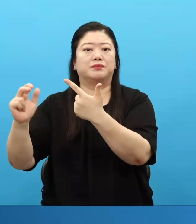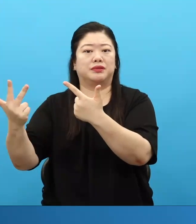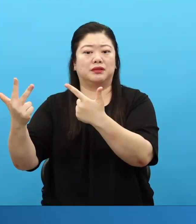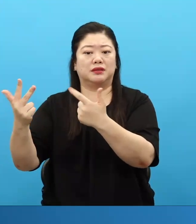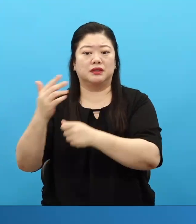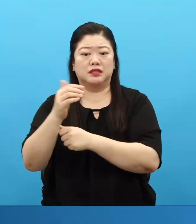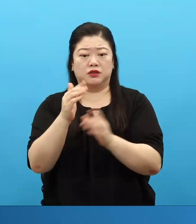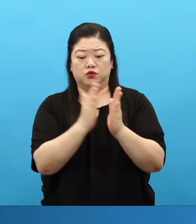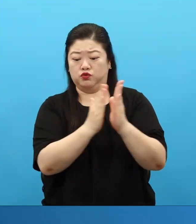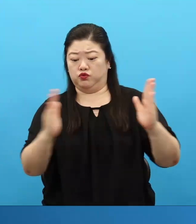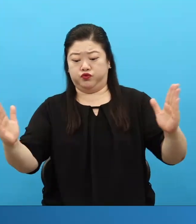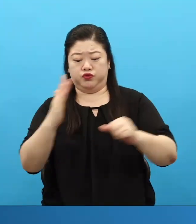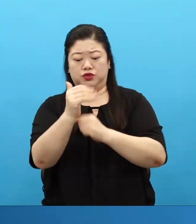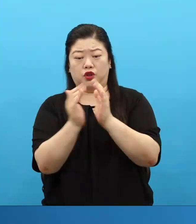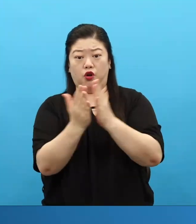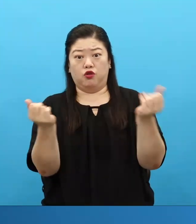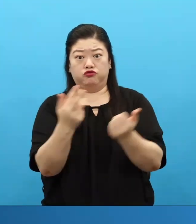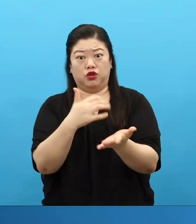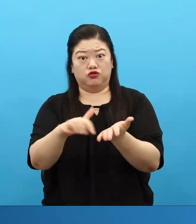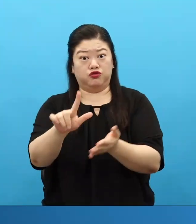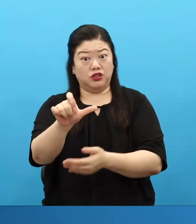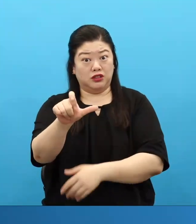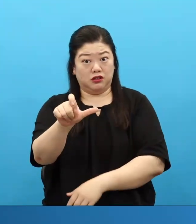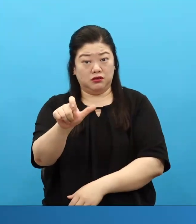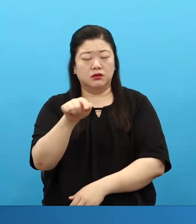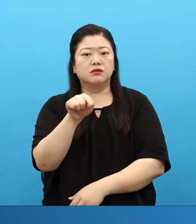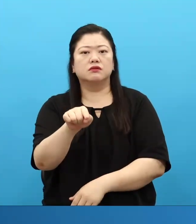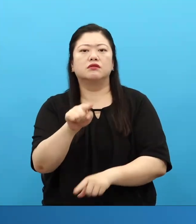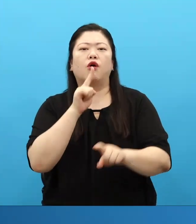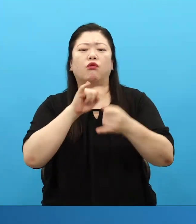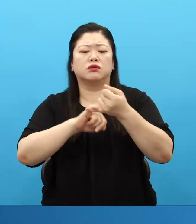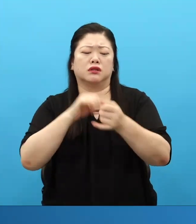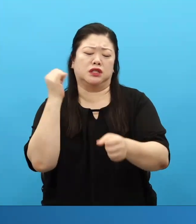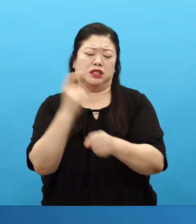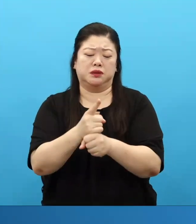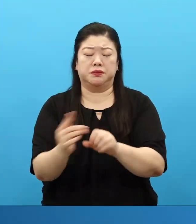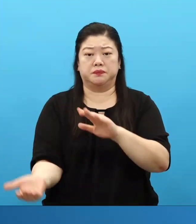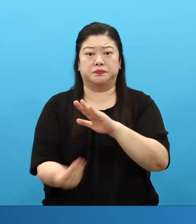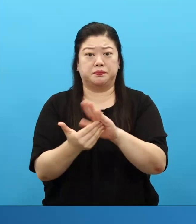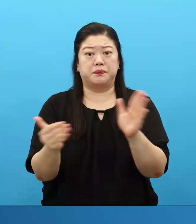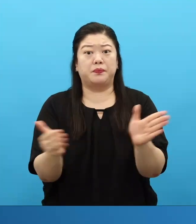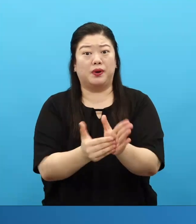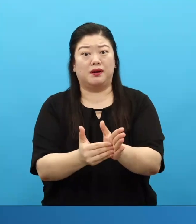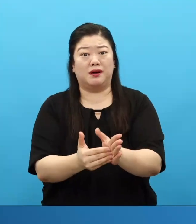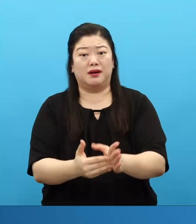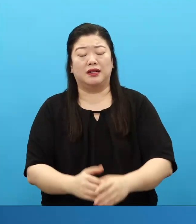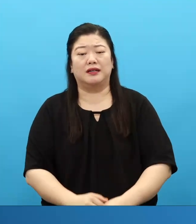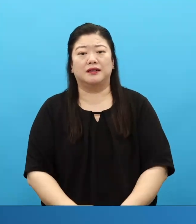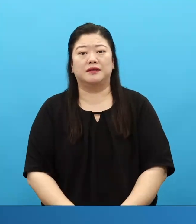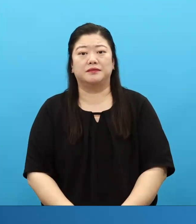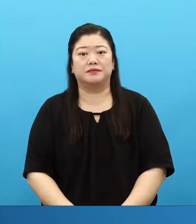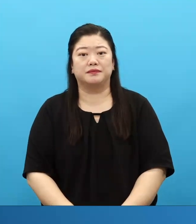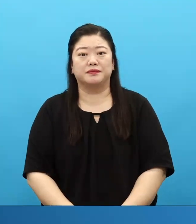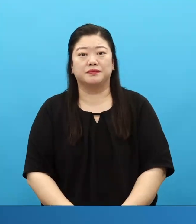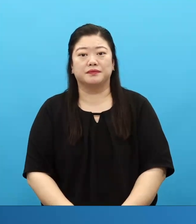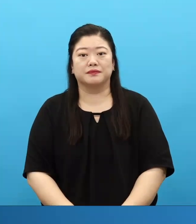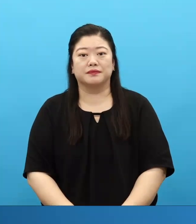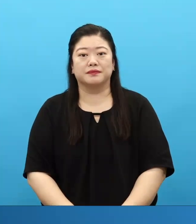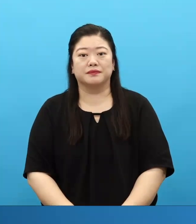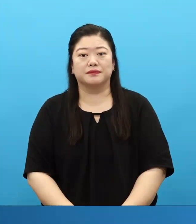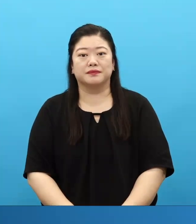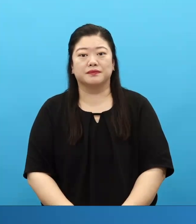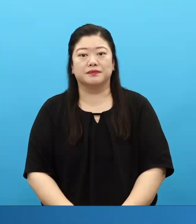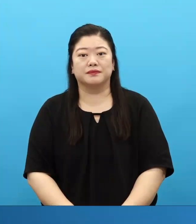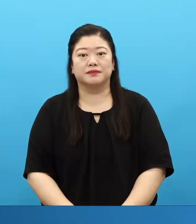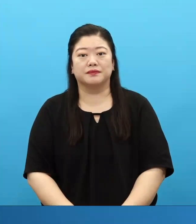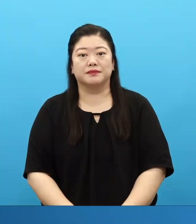hold to the accurate covenant. 그러면요 이미 성취된 거예요. Then it's already been fulfilled. 자 오늘 성경 증명을 좀 얘기합니다. And so right